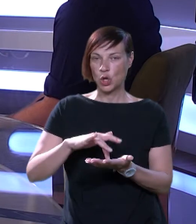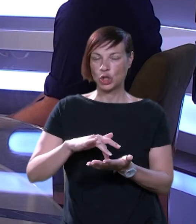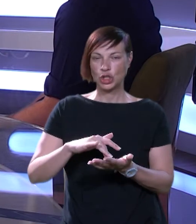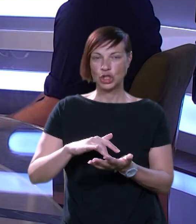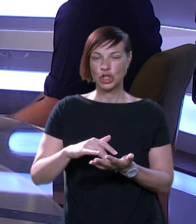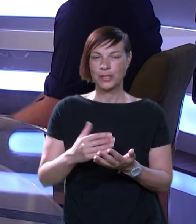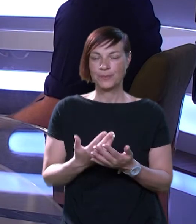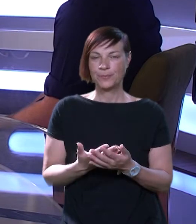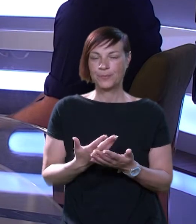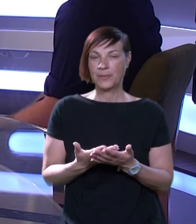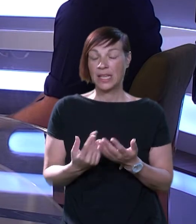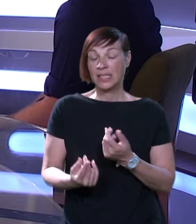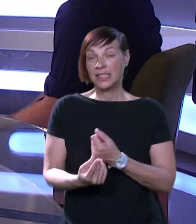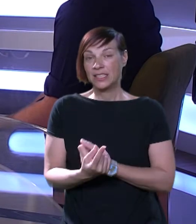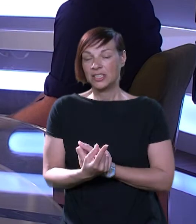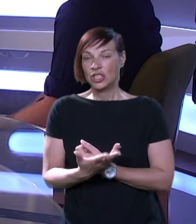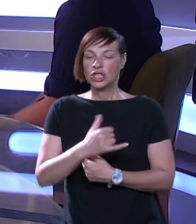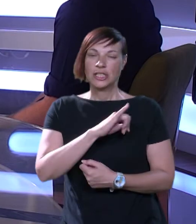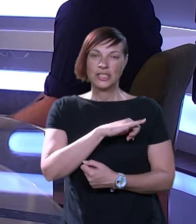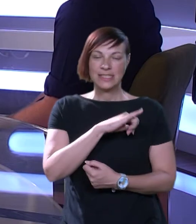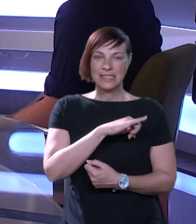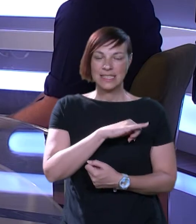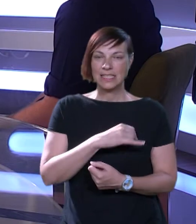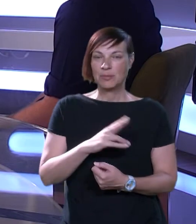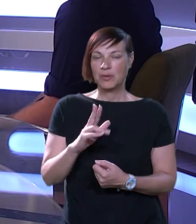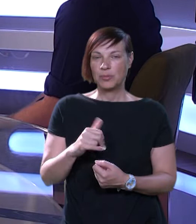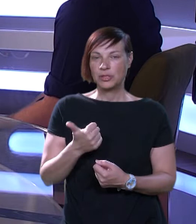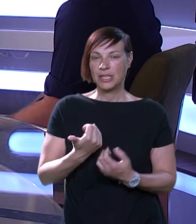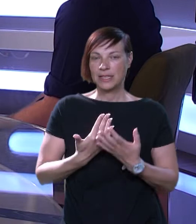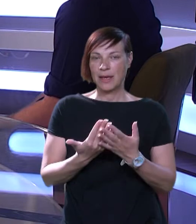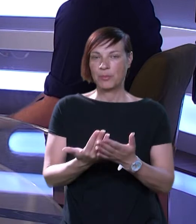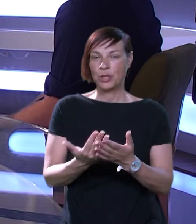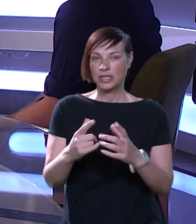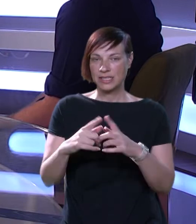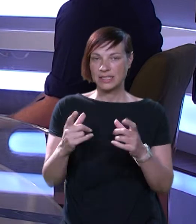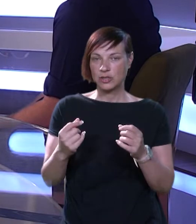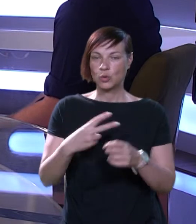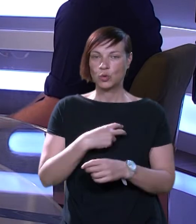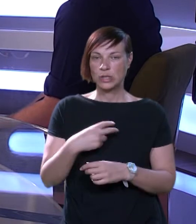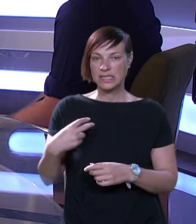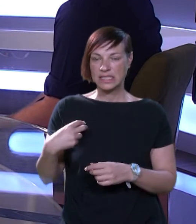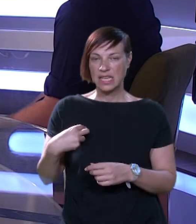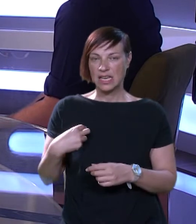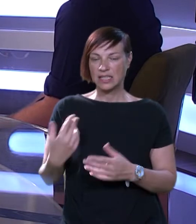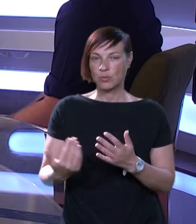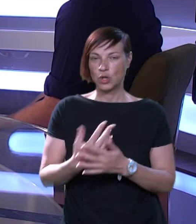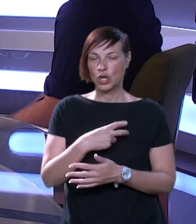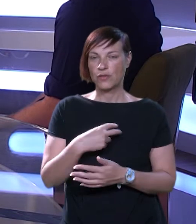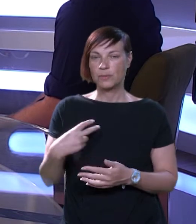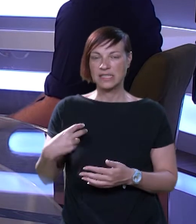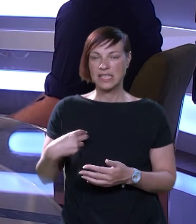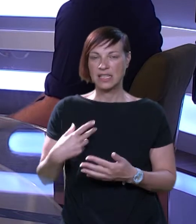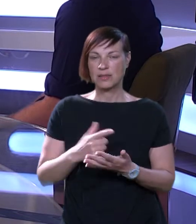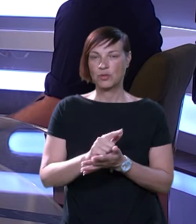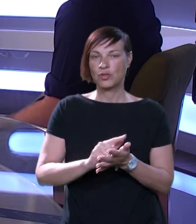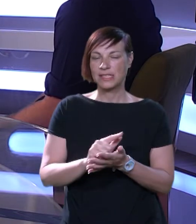prostor. S njom se dogodilo nešto jako zanimljivo. Postoji taj Brodarski institut u Zagrebu, u Novom Zagrebu,